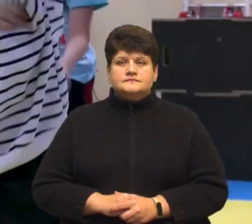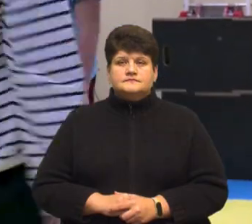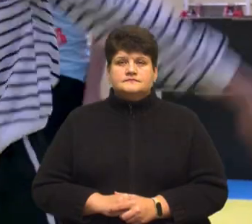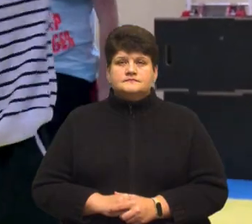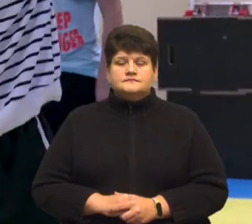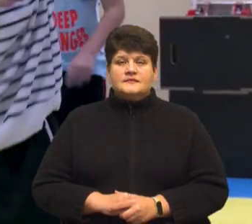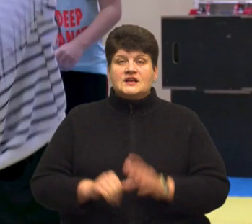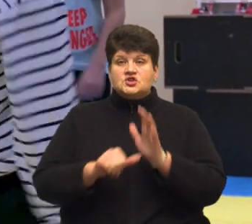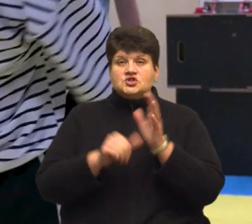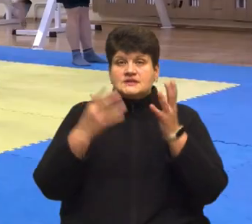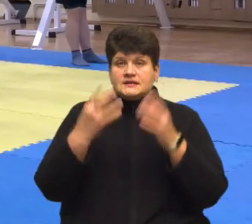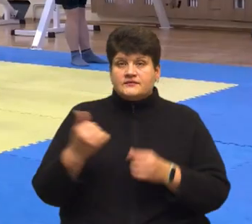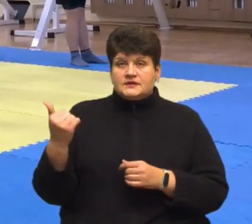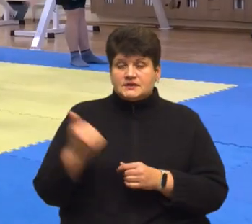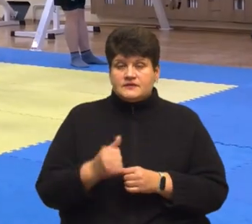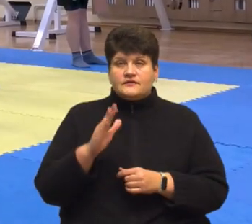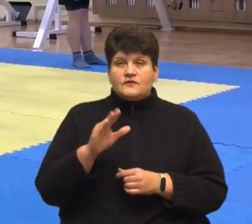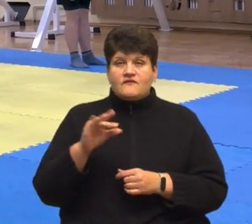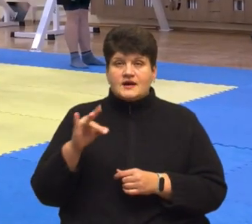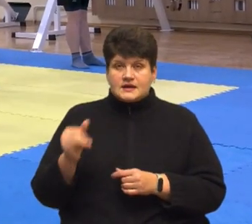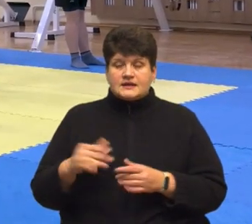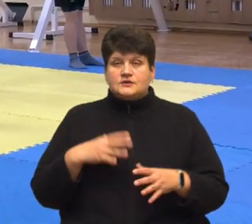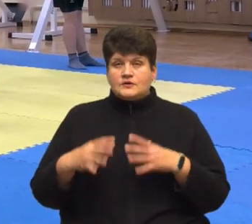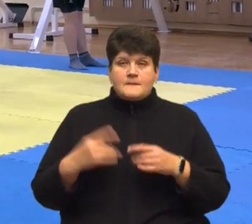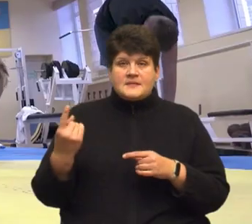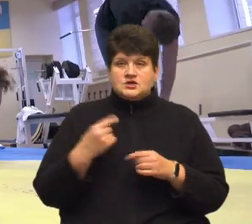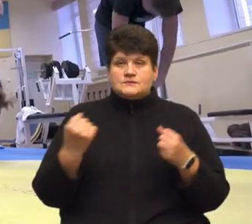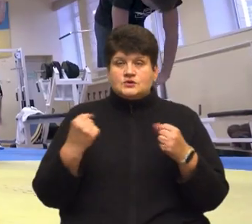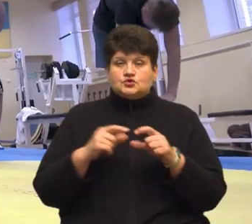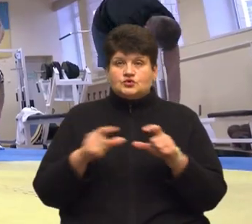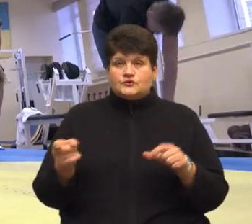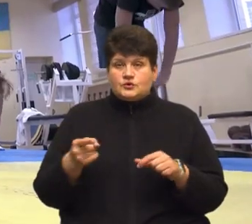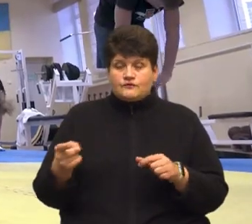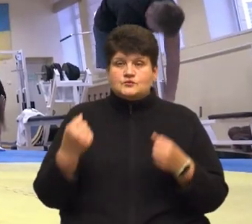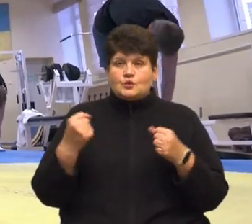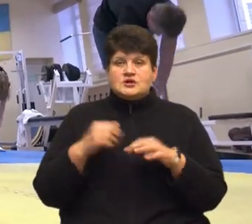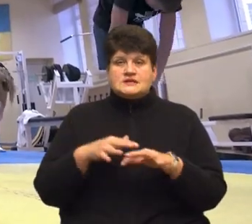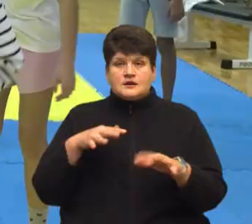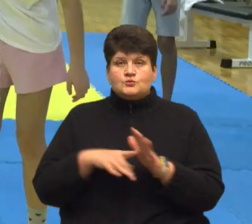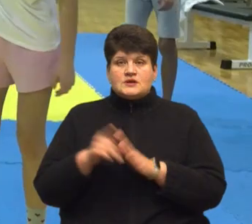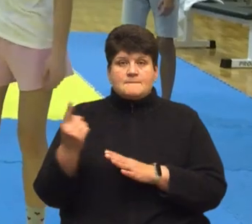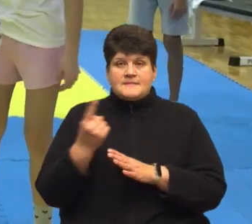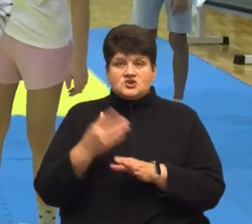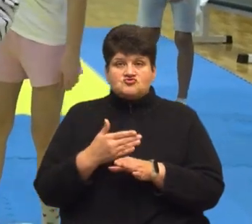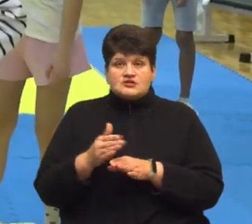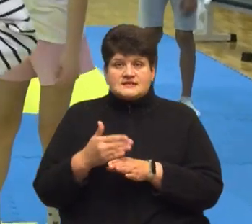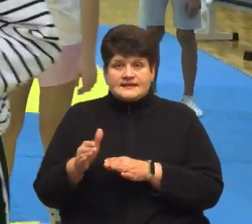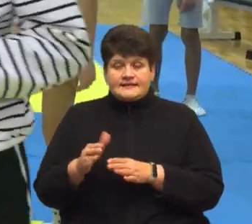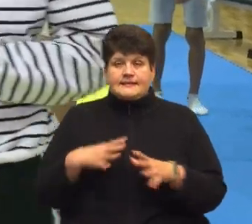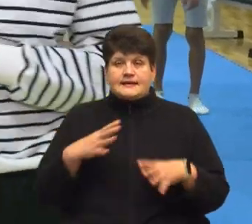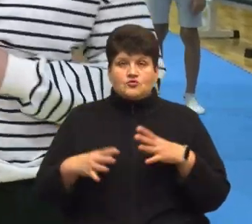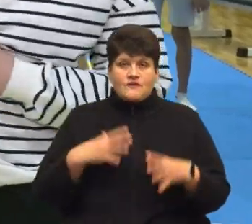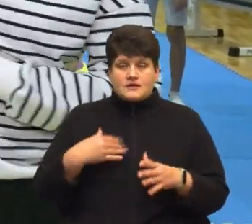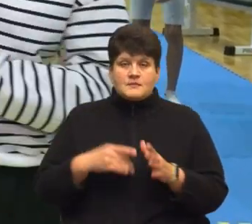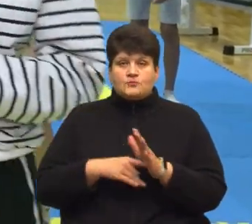шість днів на тиждень Вікторія верег тренується у першій спортивній школі Тернополя у спортзалі розпочинається перша частина тренування кожне тренування ми